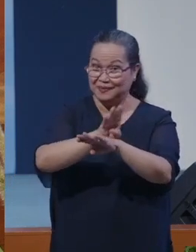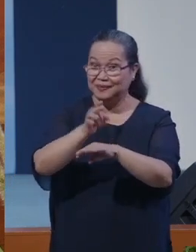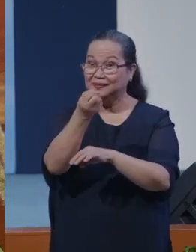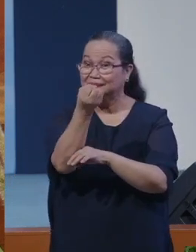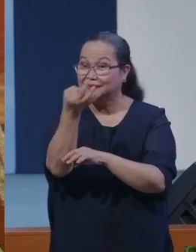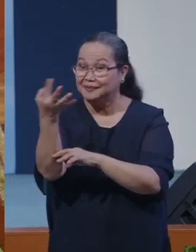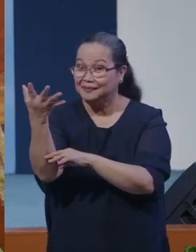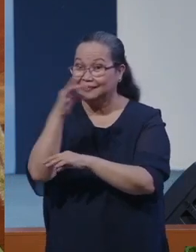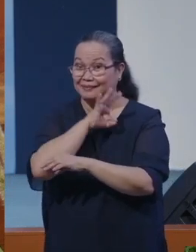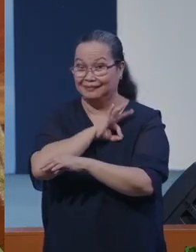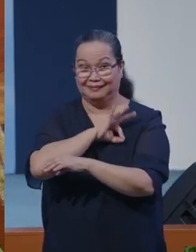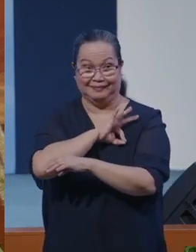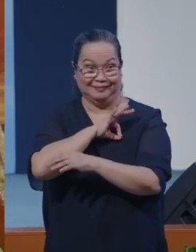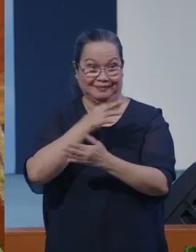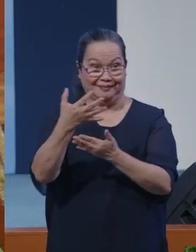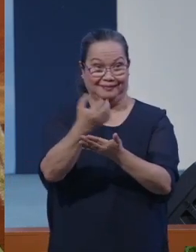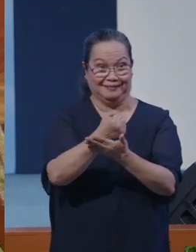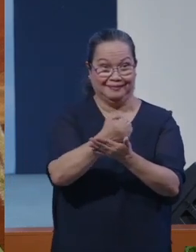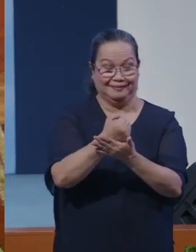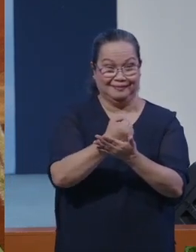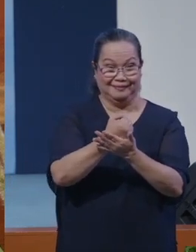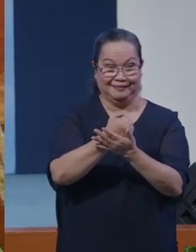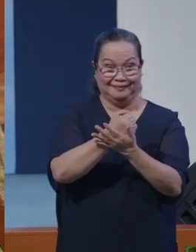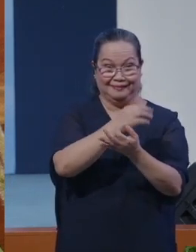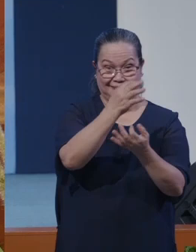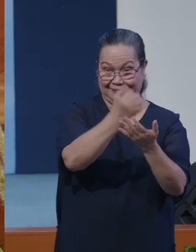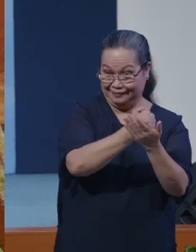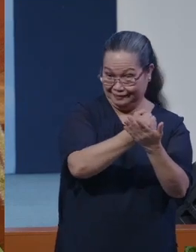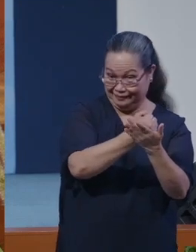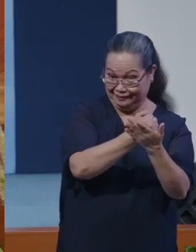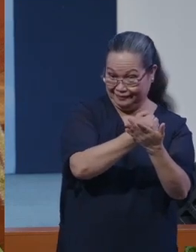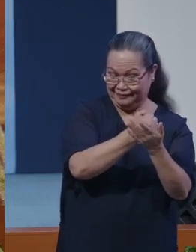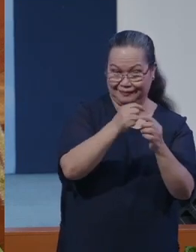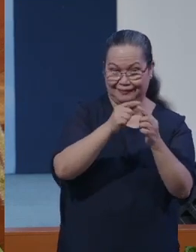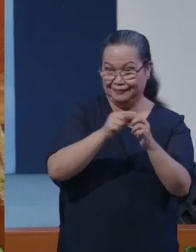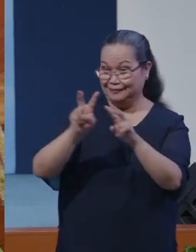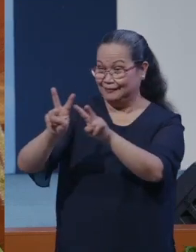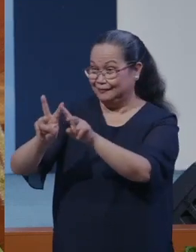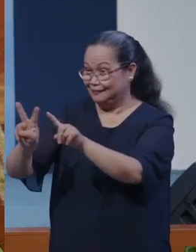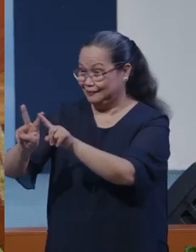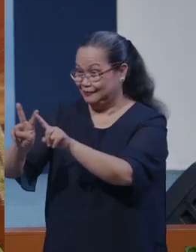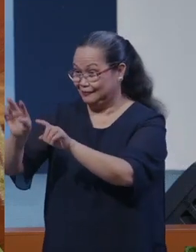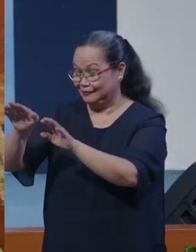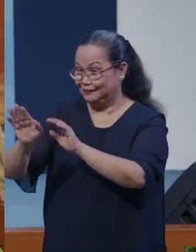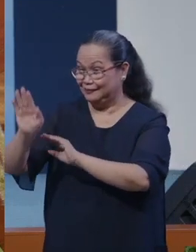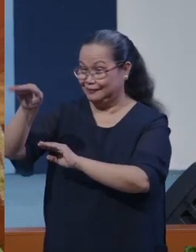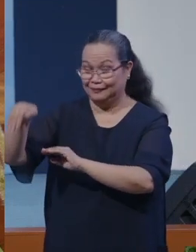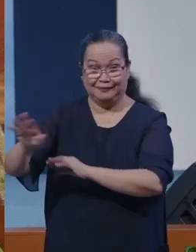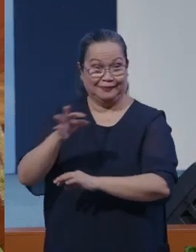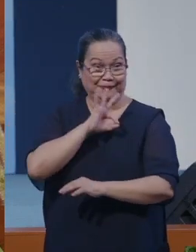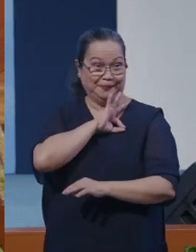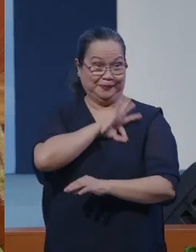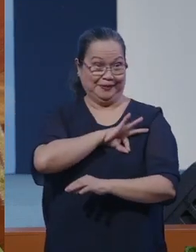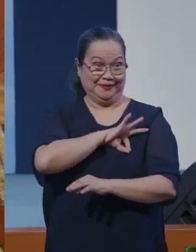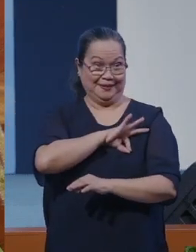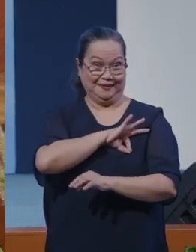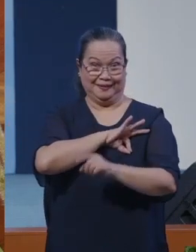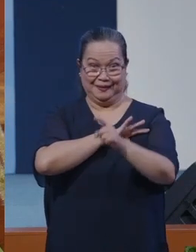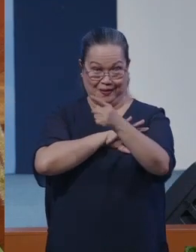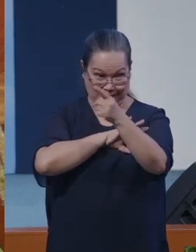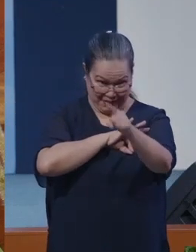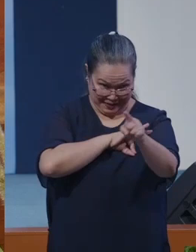ninyo ang income nyo. Fixed income, salary, variable income, profit. Bilangin